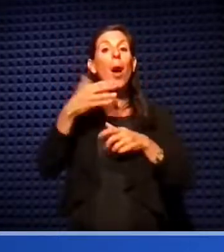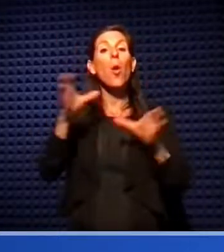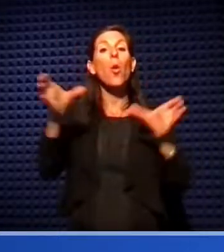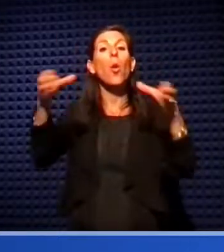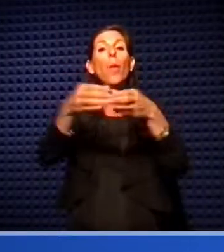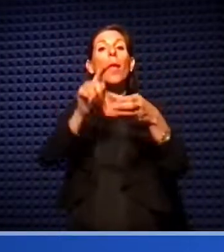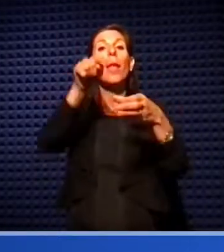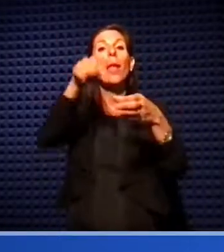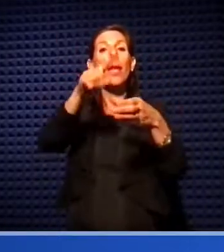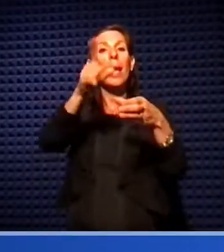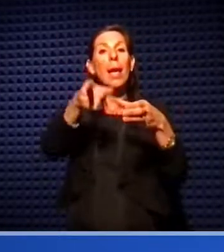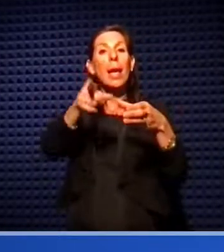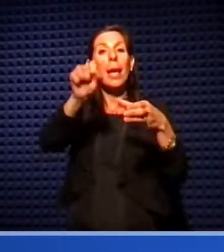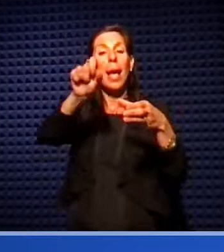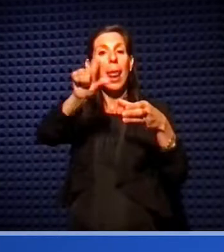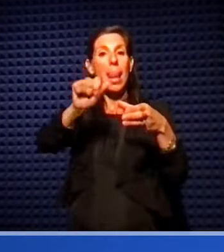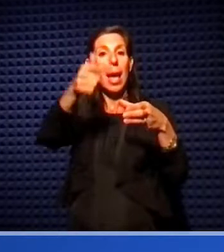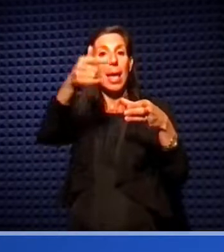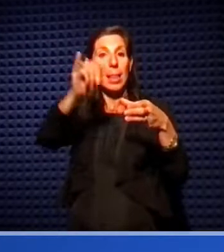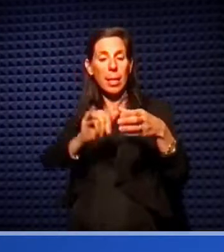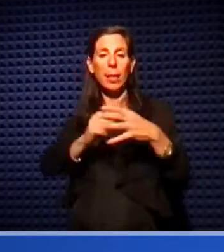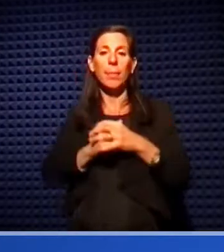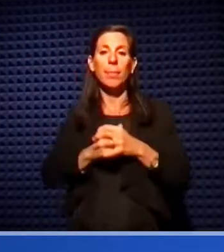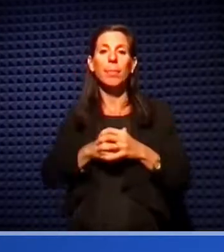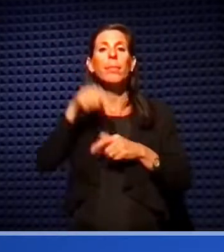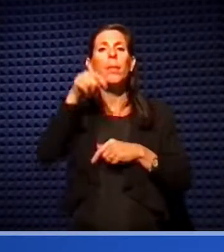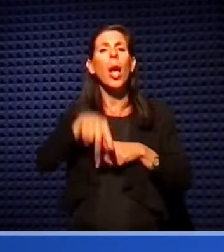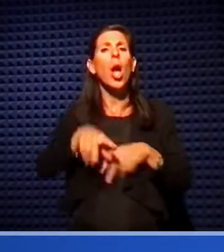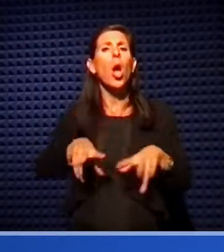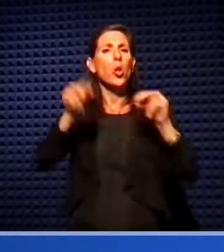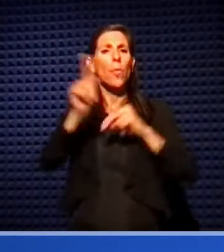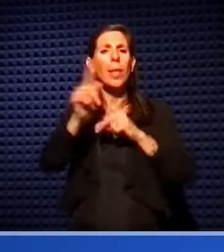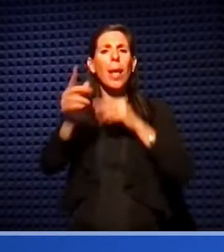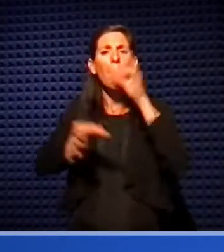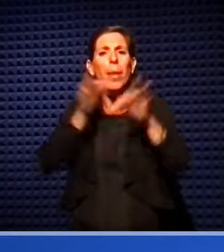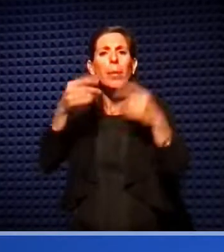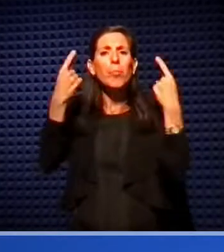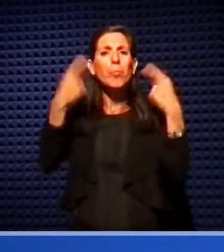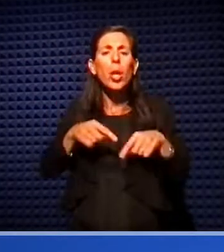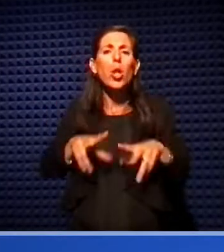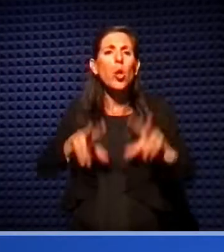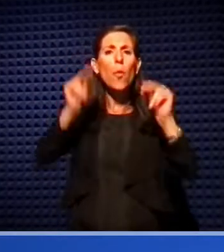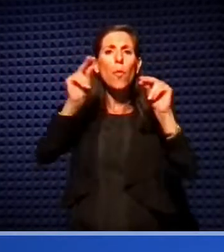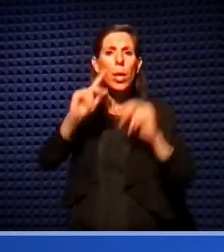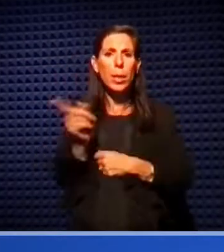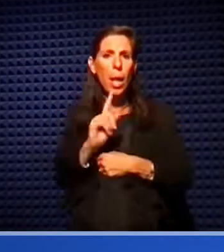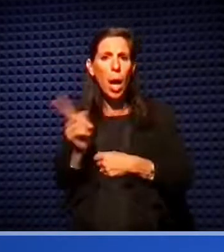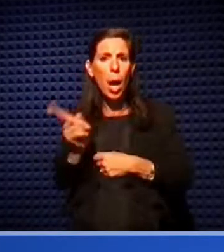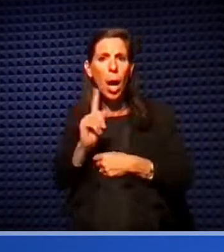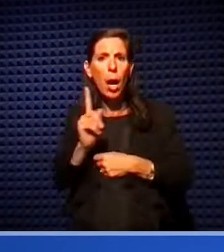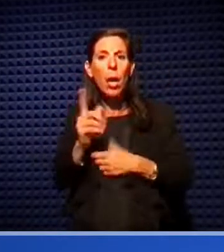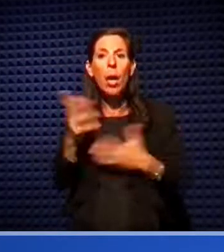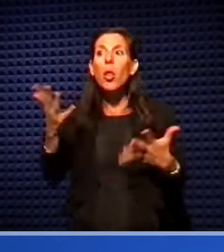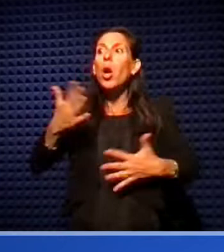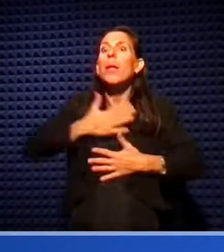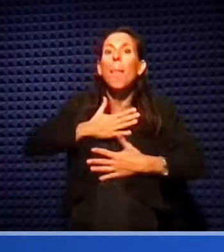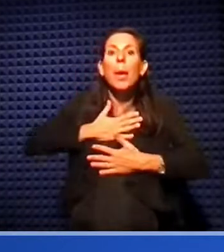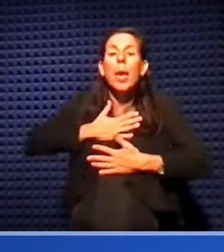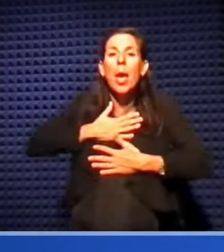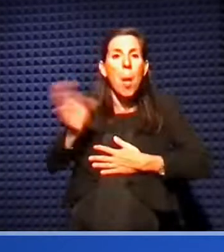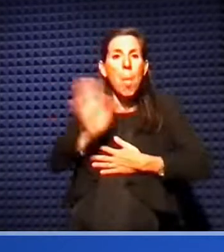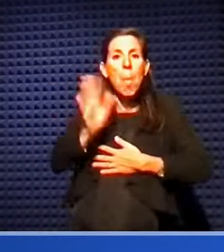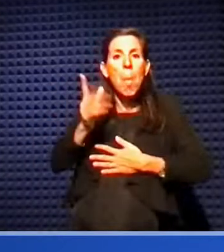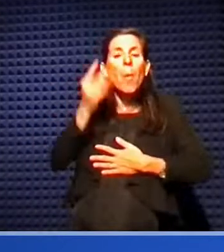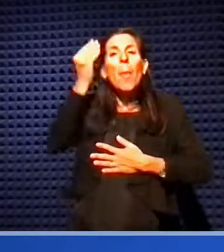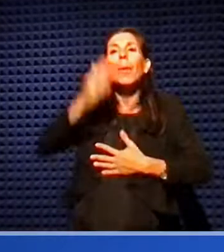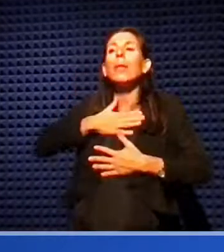ቅዱስ መፅሓፍ እዩ ኣብ ታሪክ እውን እንተኾነ እዚ ጉዳይ እዚ ክደጋገም ንርዮ ሕፅር ብዝበለ ኣብ መልእኽቲ ጳውሎስ ናብ ሰብ ገላትያ